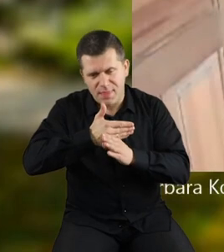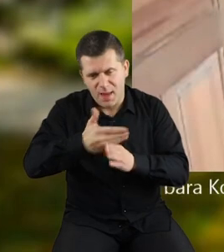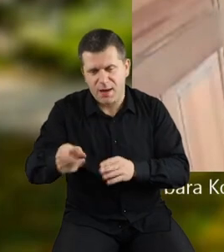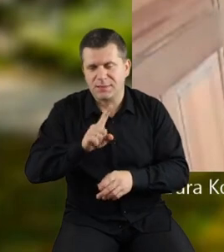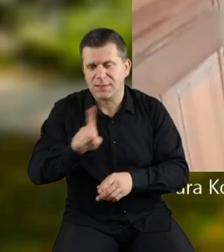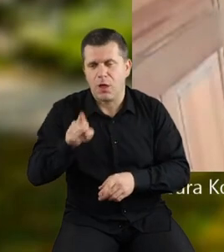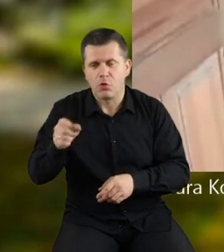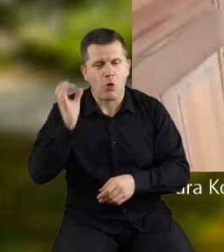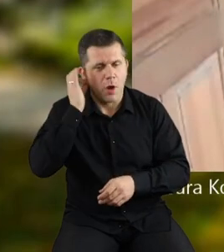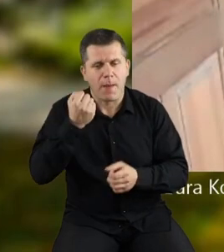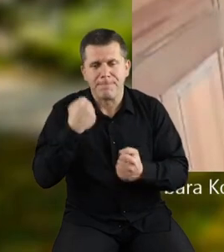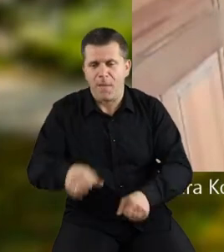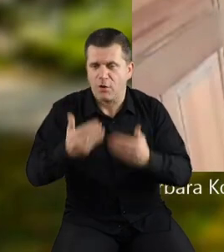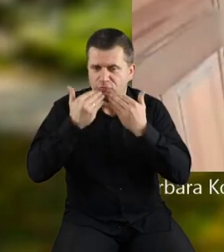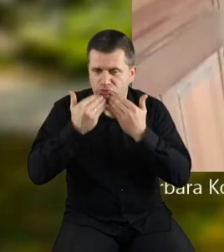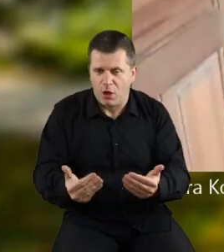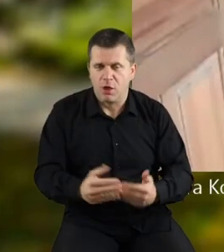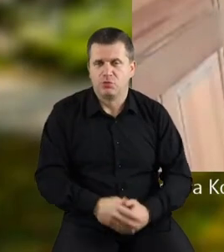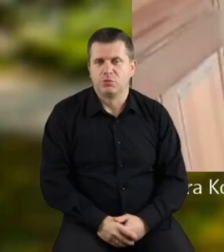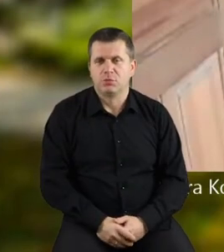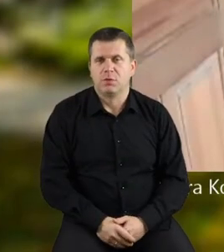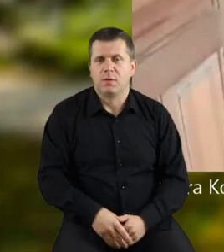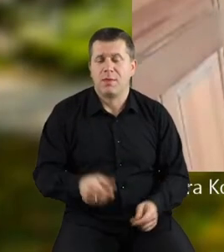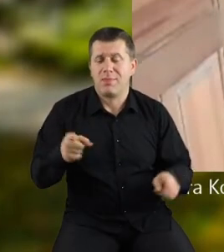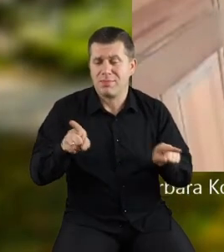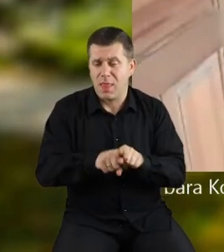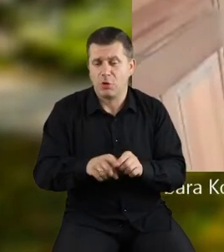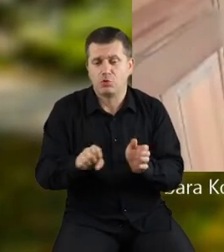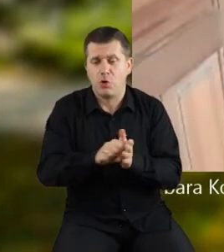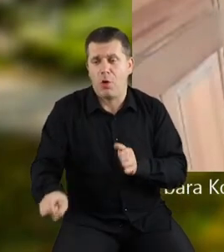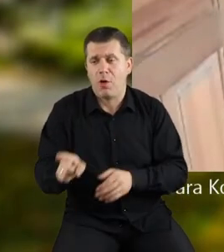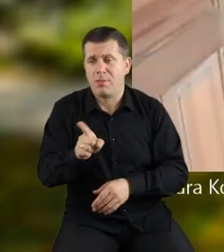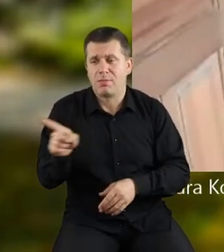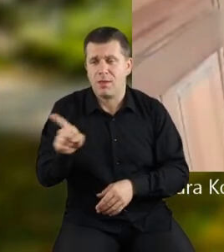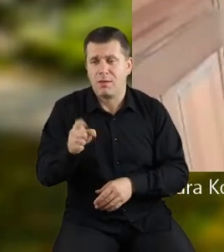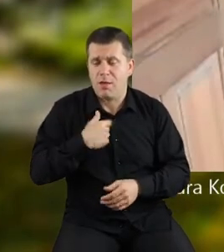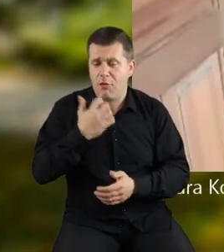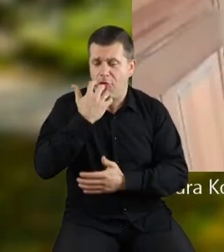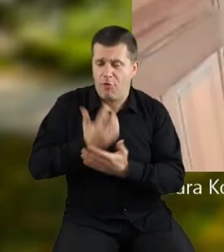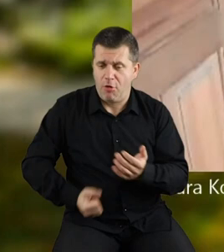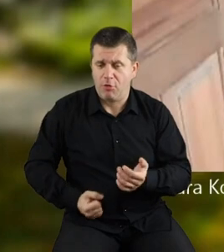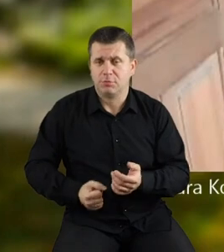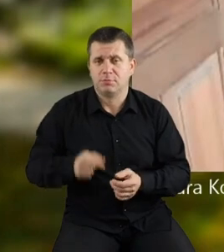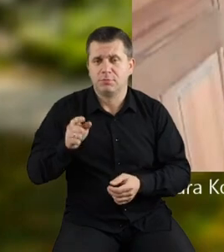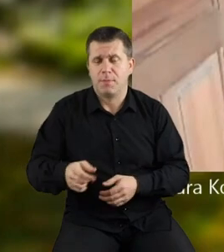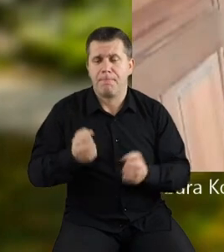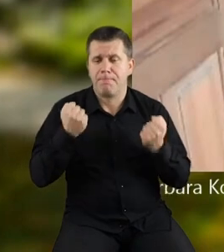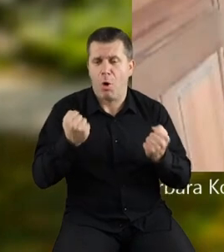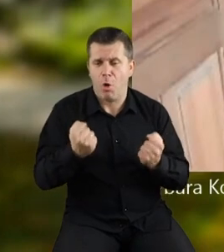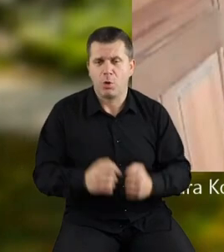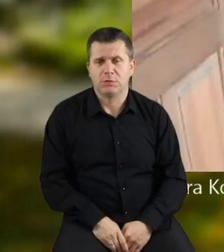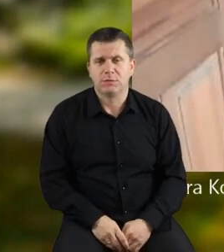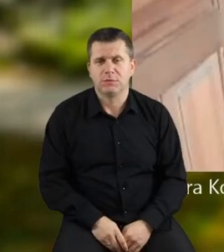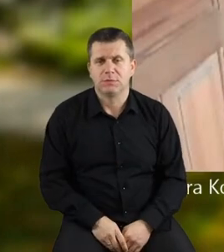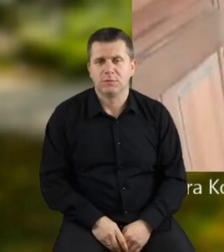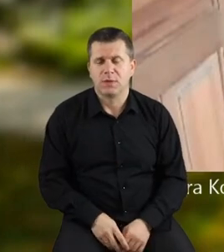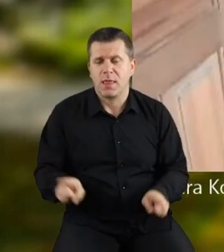a idą dalej. I za to jestem kobietom bardzo wdzięczna, bo też od nich czerpię tę